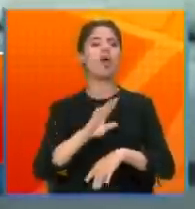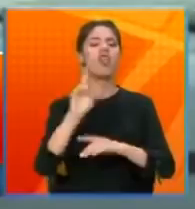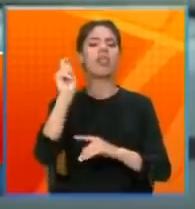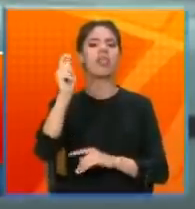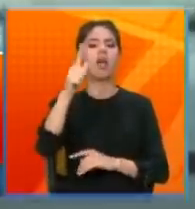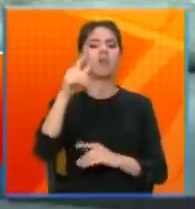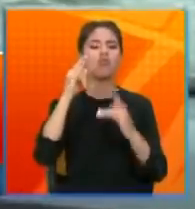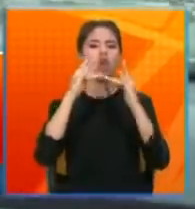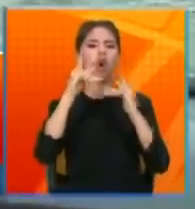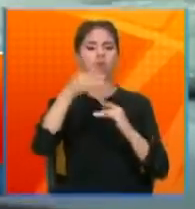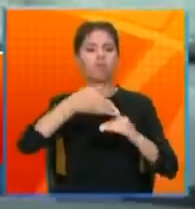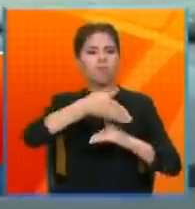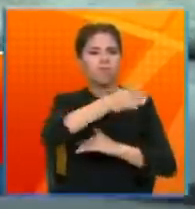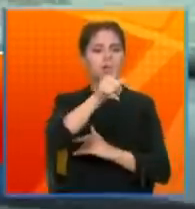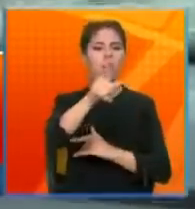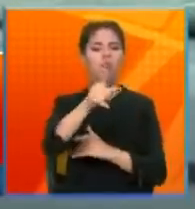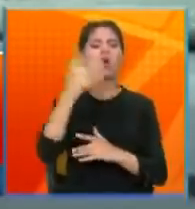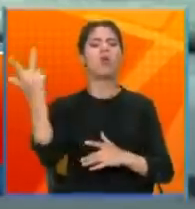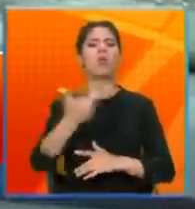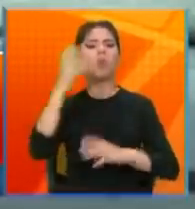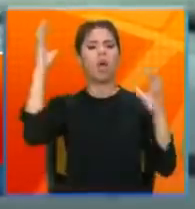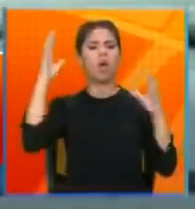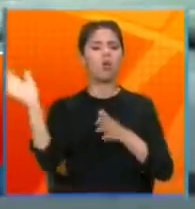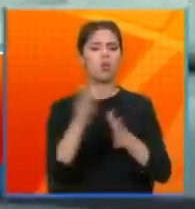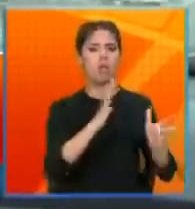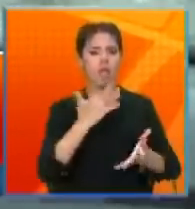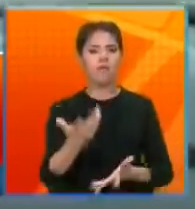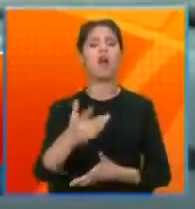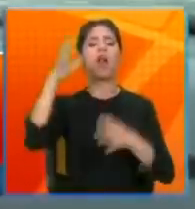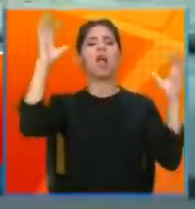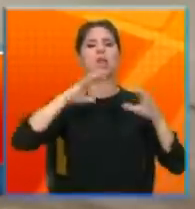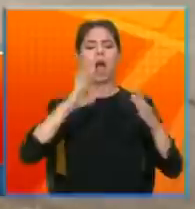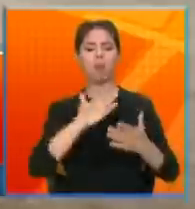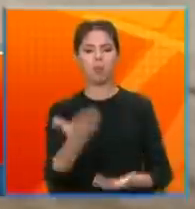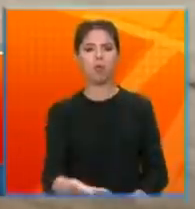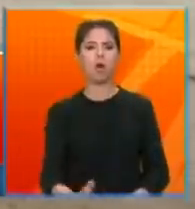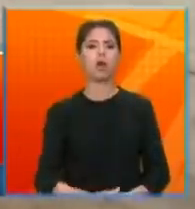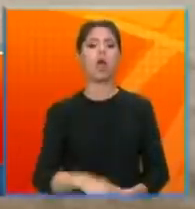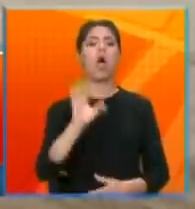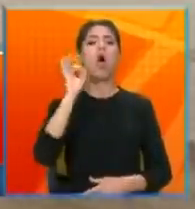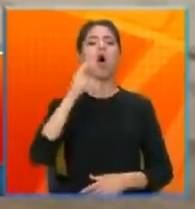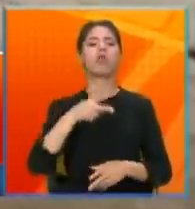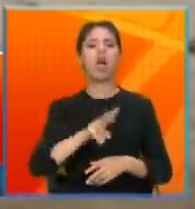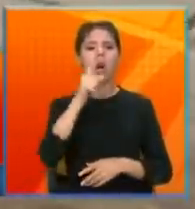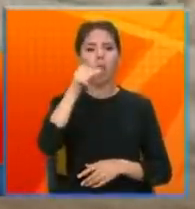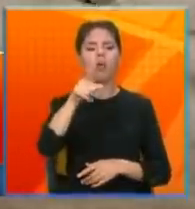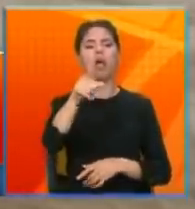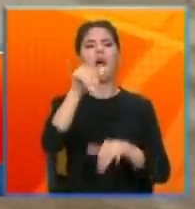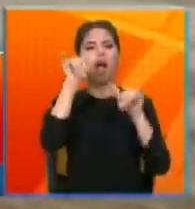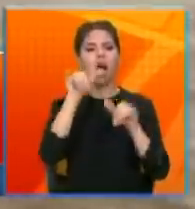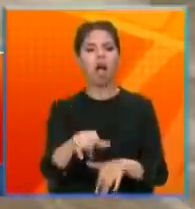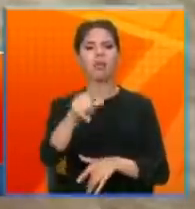Şehitler Köprüsü'nden geçiyoruz. Hem şiddetli bir rüzgar var hem de sağanak yağış. Ortaköy'de de manzara